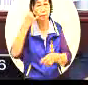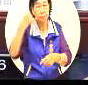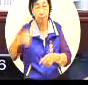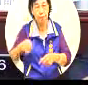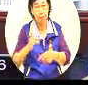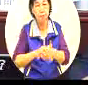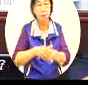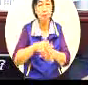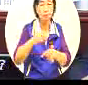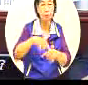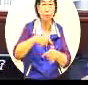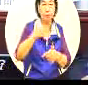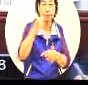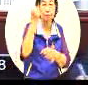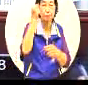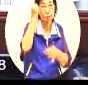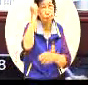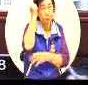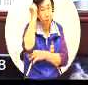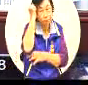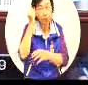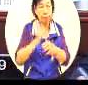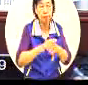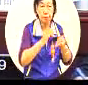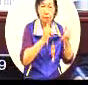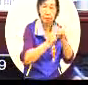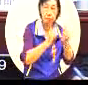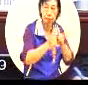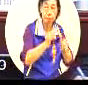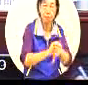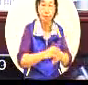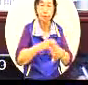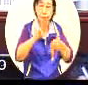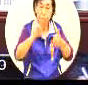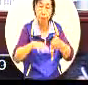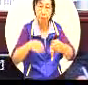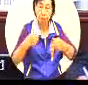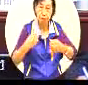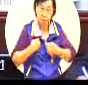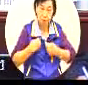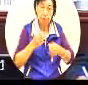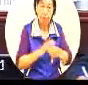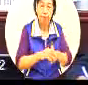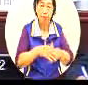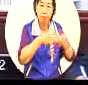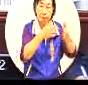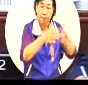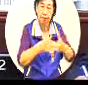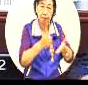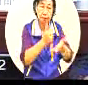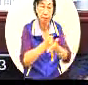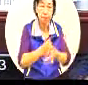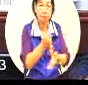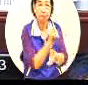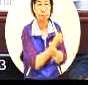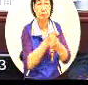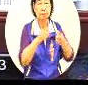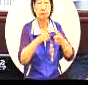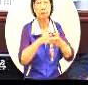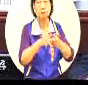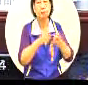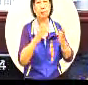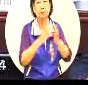业职业训练，我这个部分我们愿意劳工局完全配合，就在旗津针对他们需要